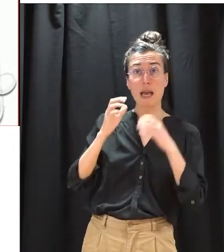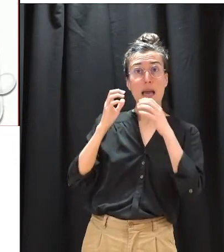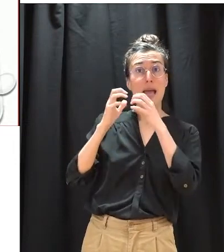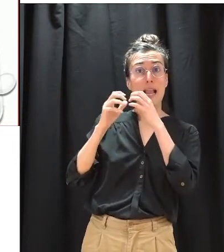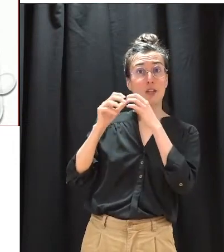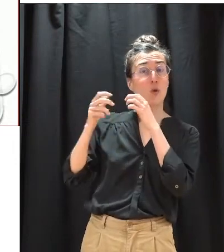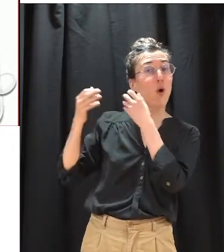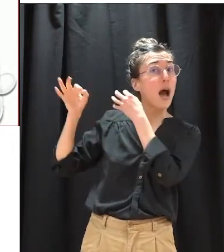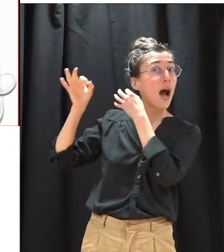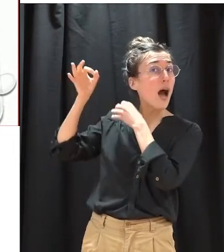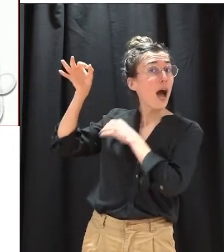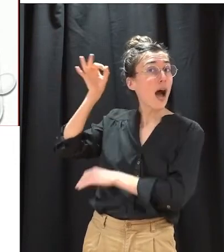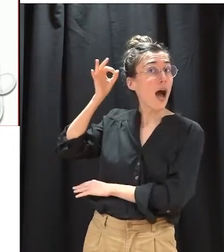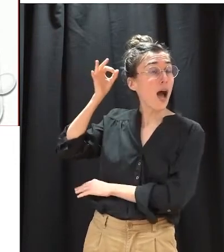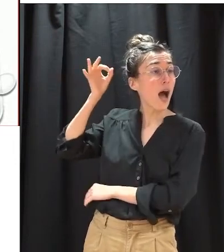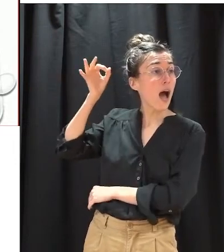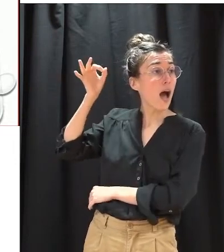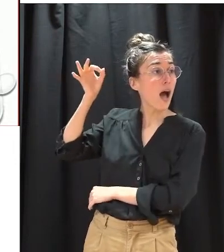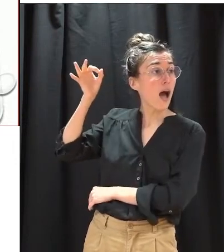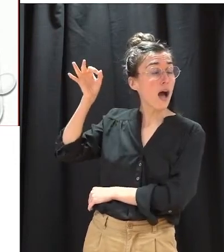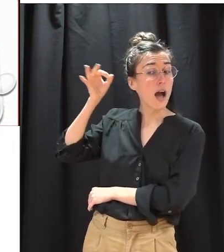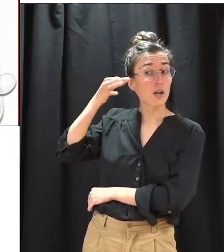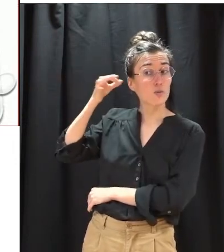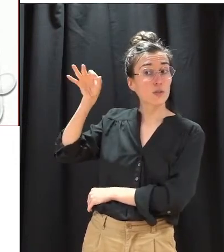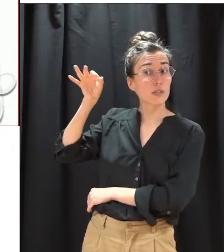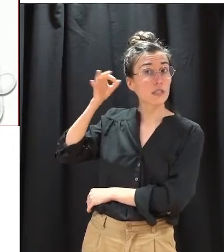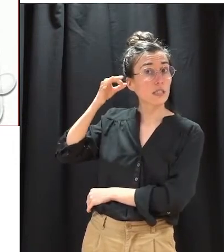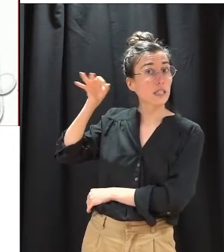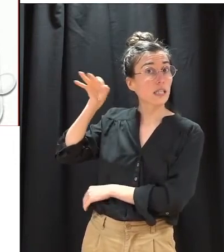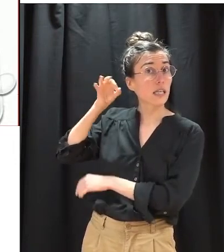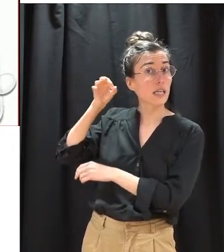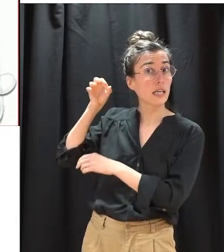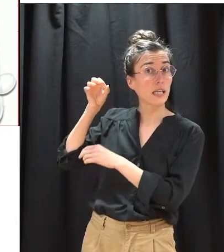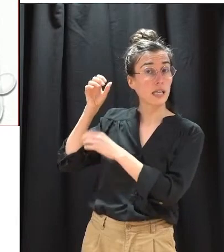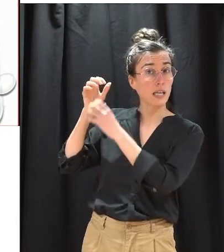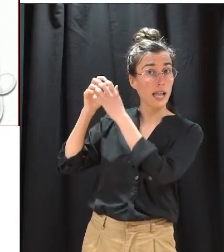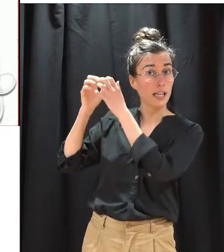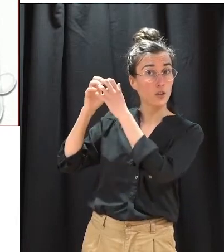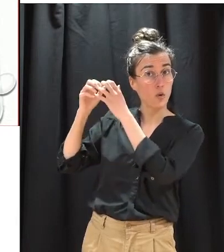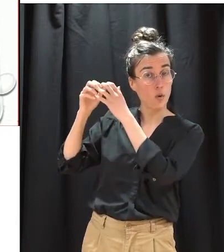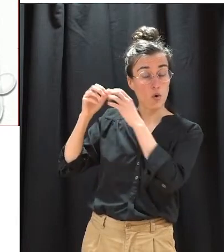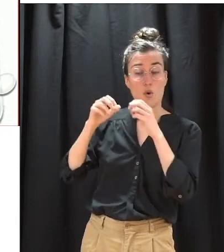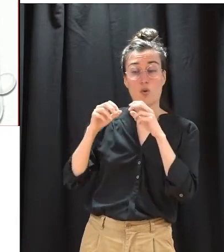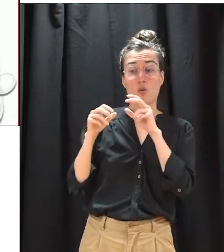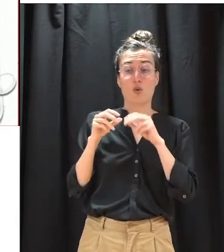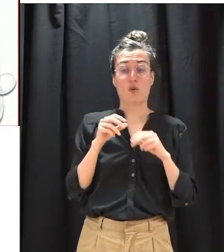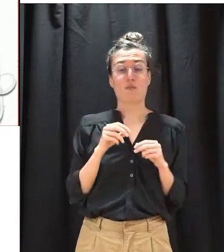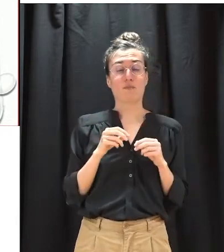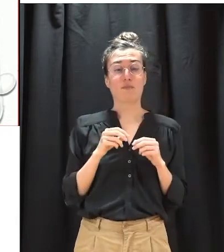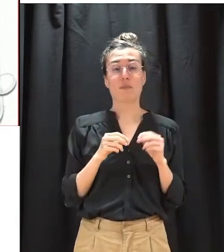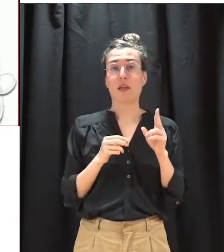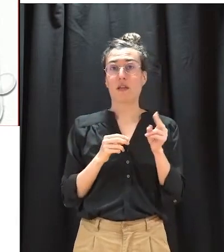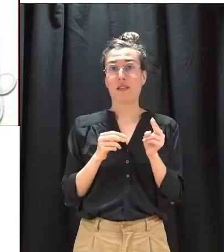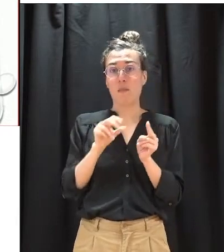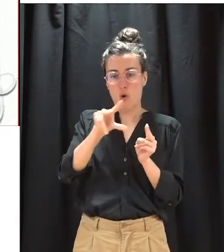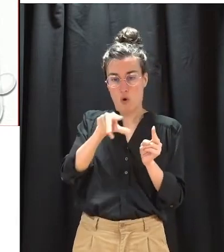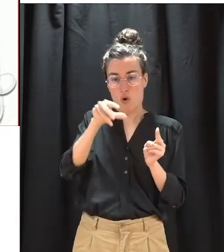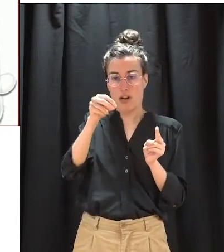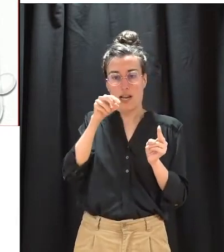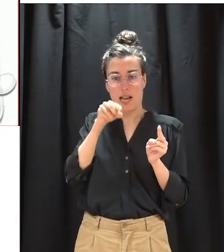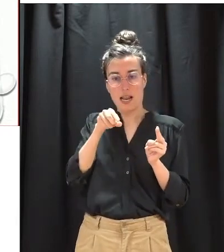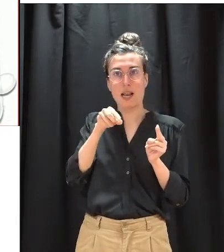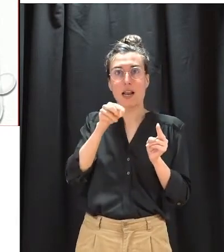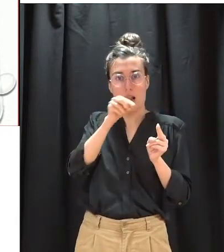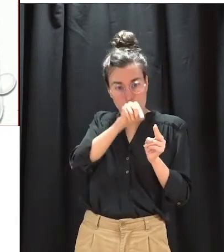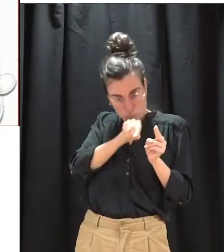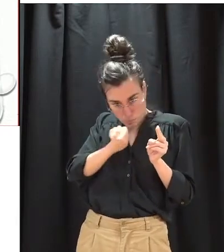insérer... On m'entend pas bien? Si, c'est ça. Qu'on va insérer dans la cochlée et qui a pour fonction de restituer